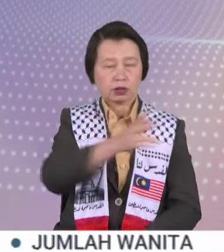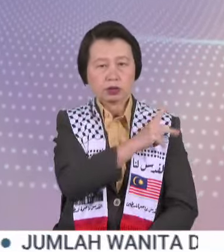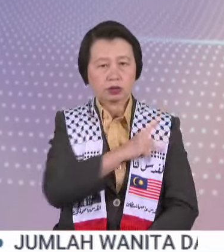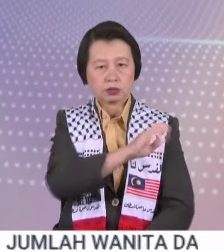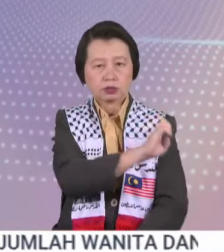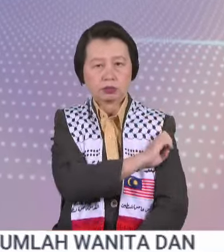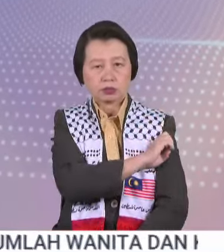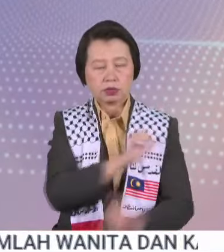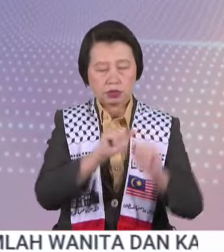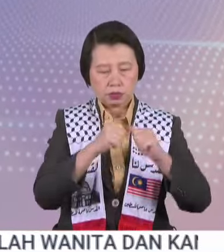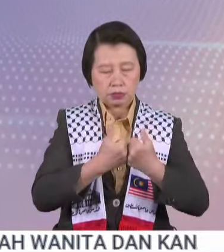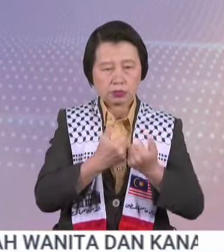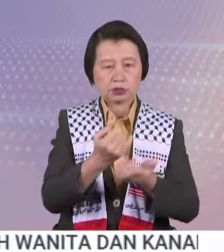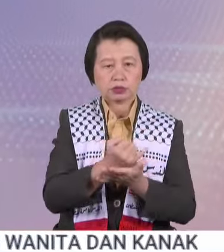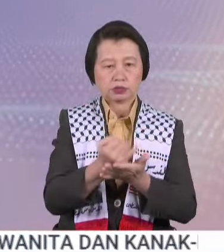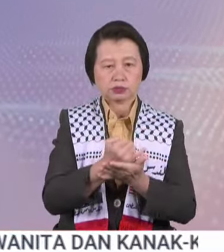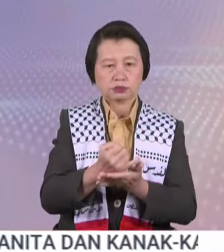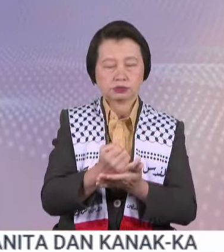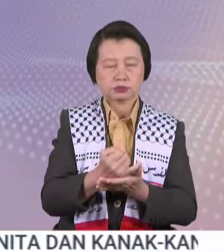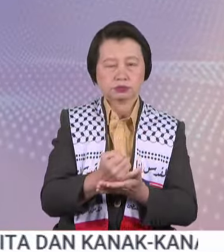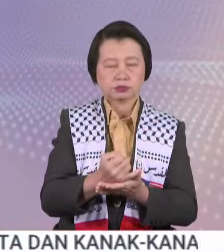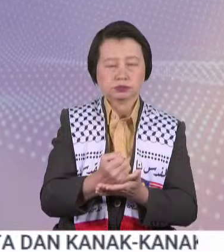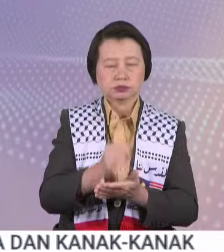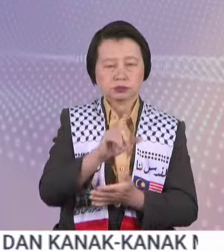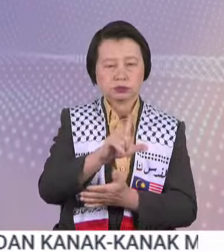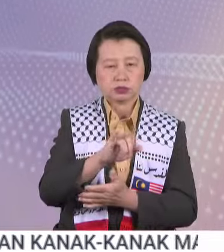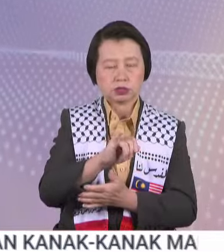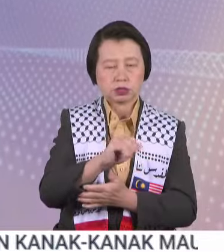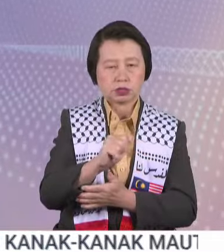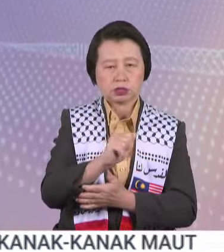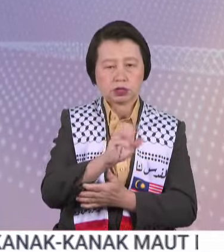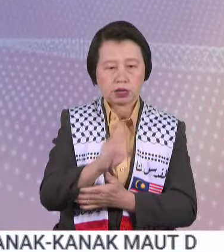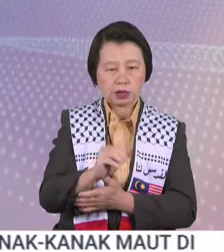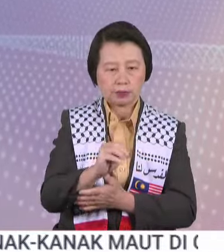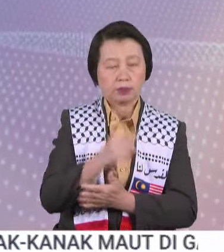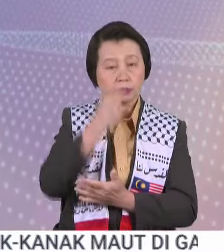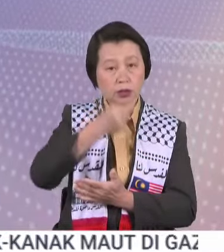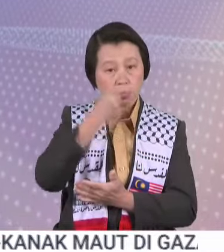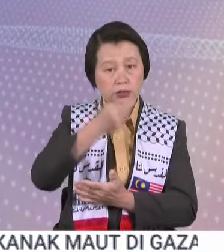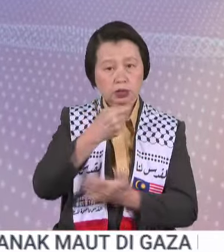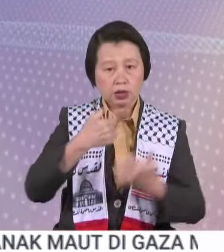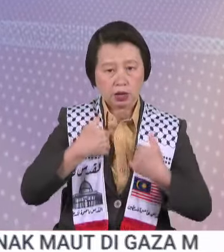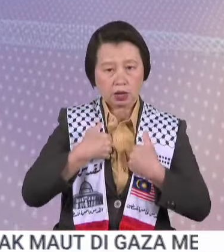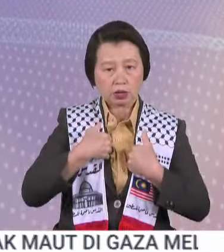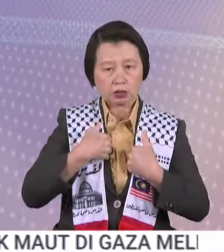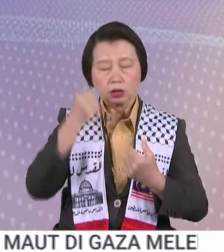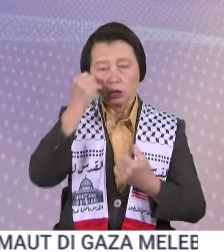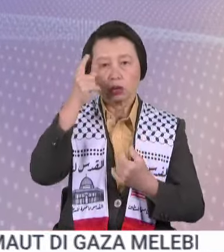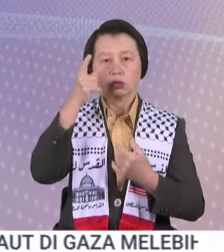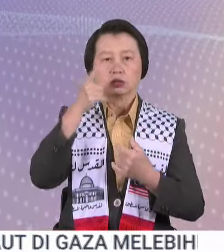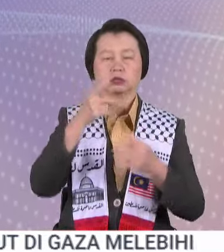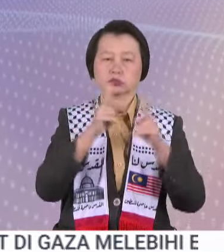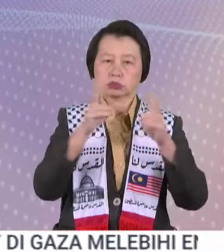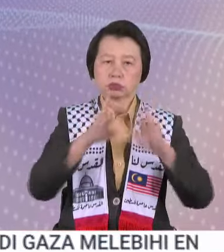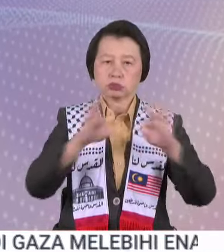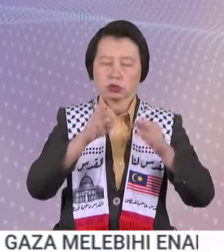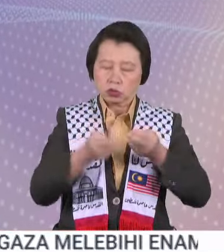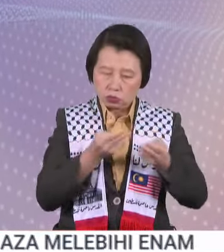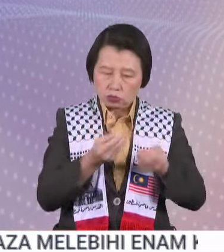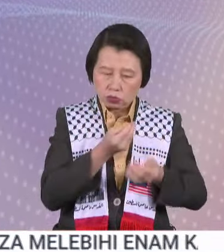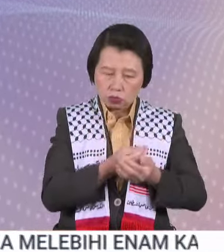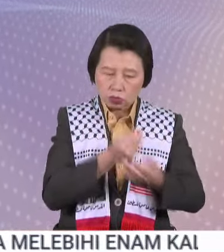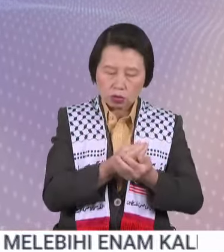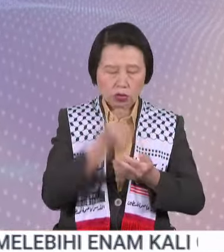Pegawai Eksekutif Persatuan Insurans Hayat Malaysia LIAM, Mark Odell berkata wujud kesedaran mengenai pentingnya pengurusan